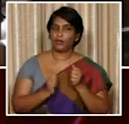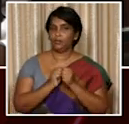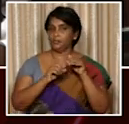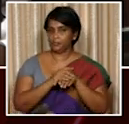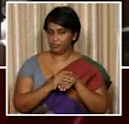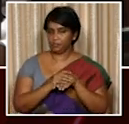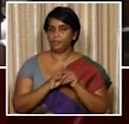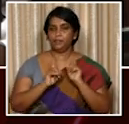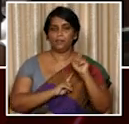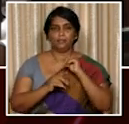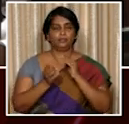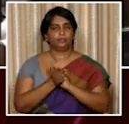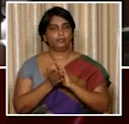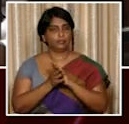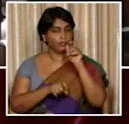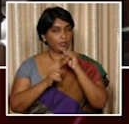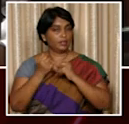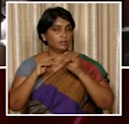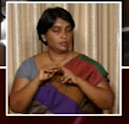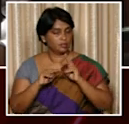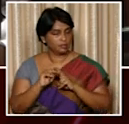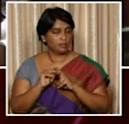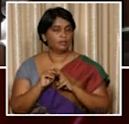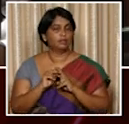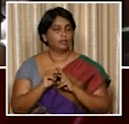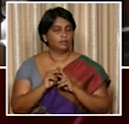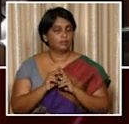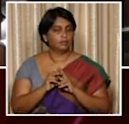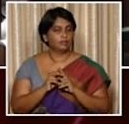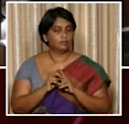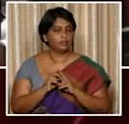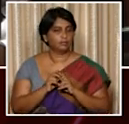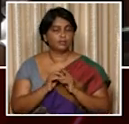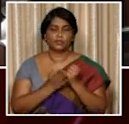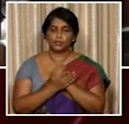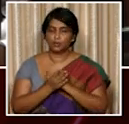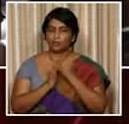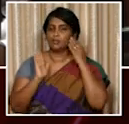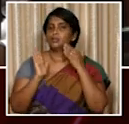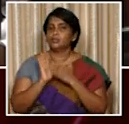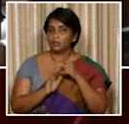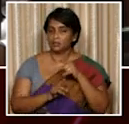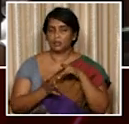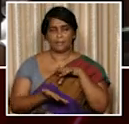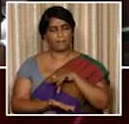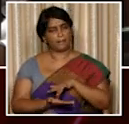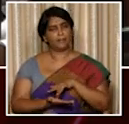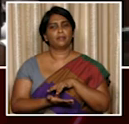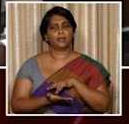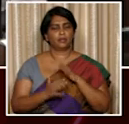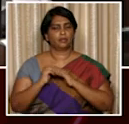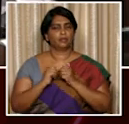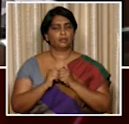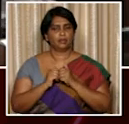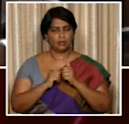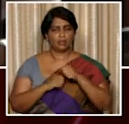ஊழியர்கள் மற்றும் மத விவகாரங்கள் உள்ளிட்டவற்றில் நடுநிலை தவறாமல் பணியாற்றிய பெருந்தகைதான் ஓய்வு பெற்று செல்லும் நரேந்திர பெர்னாண்டோ